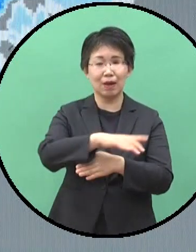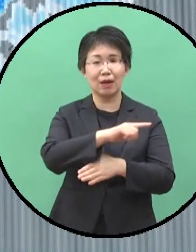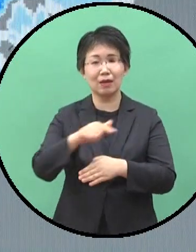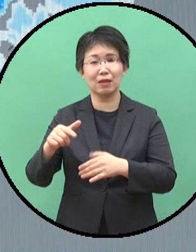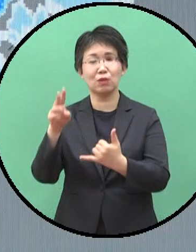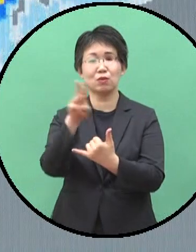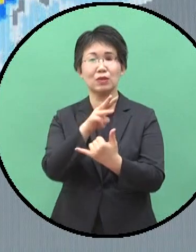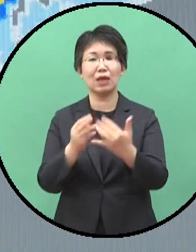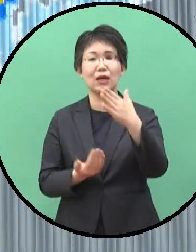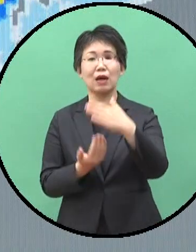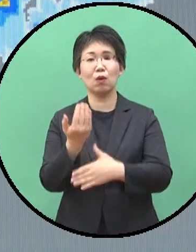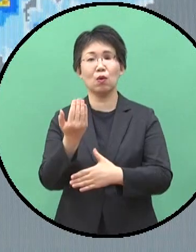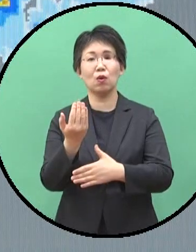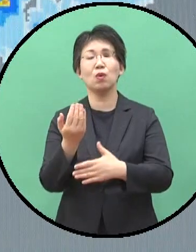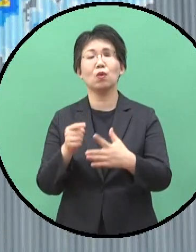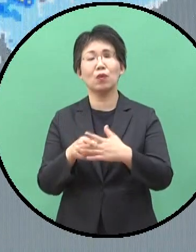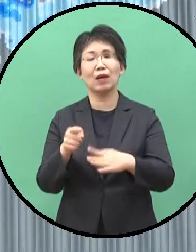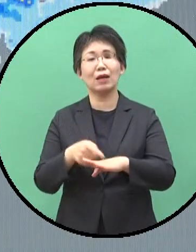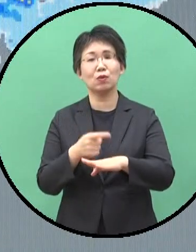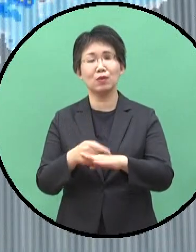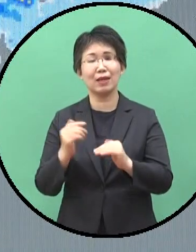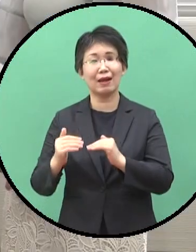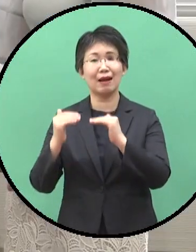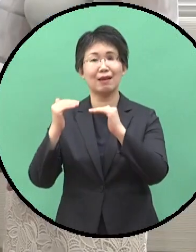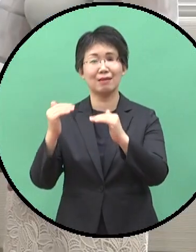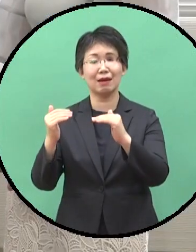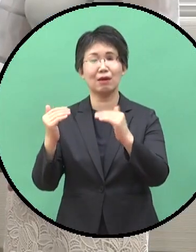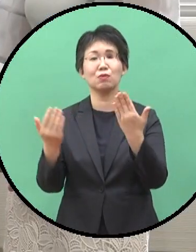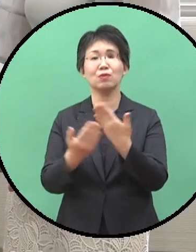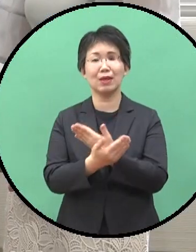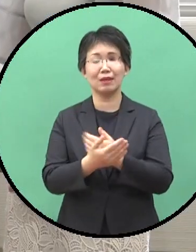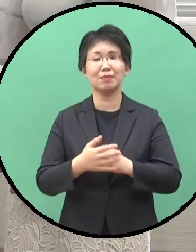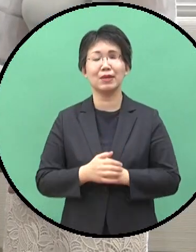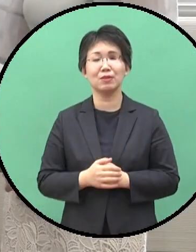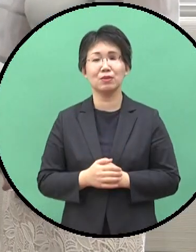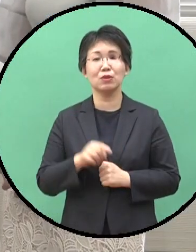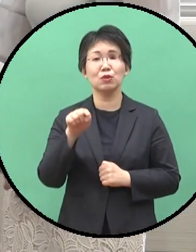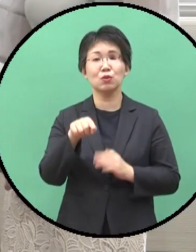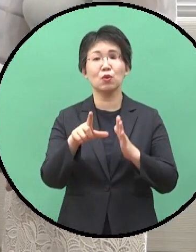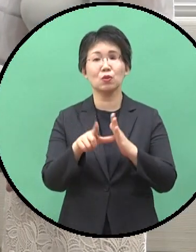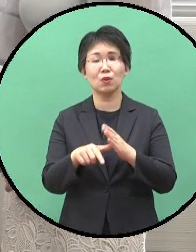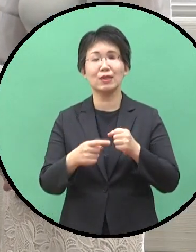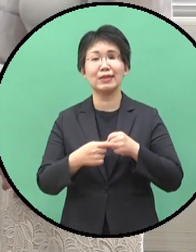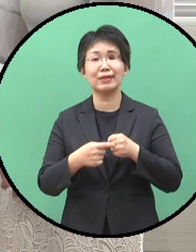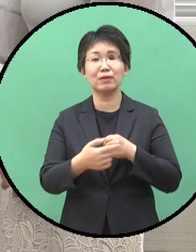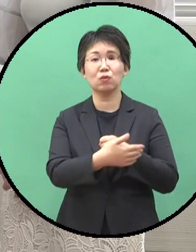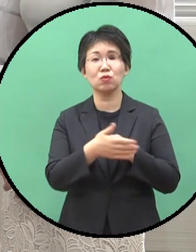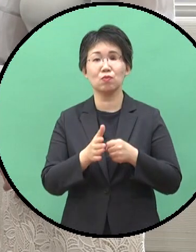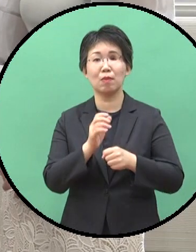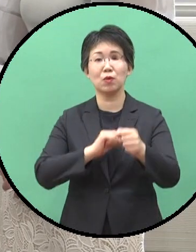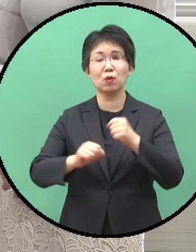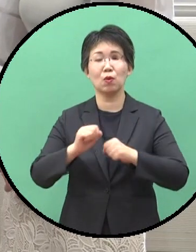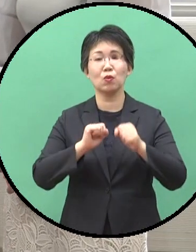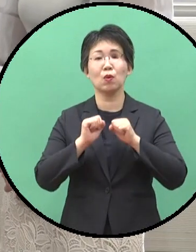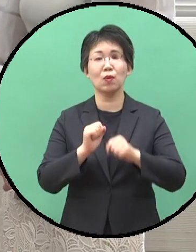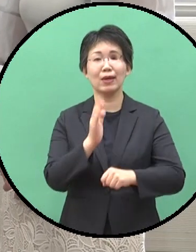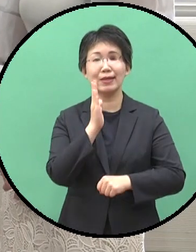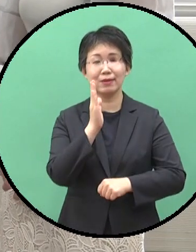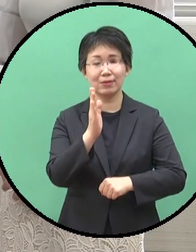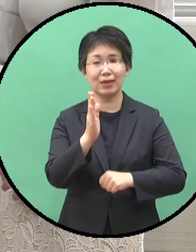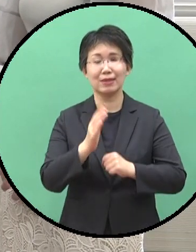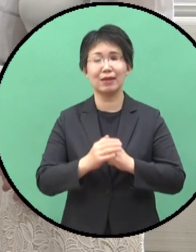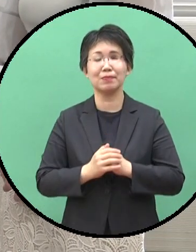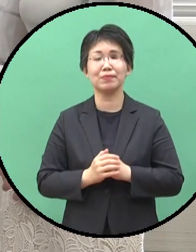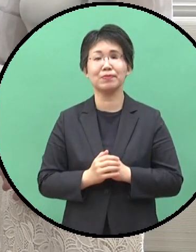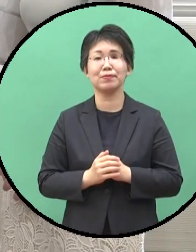の災害が起こる可能性が急激に高まるということが多くあります。そういった時に命を守る行動を取っていただく必要